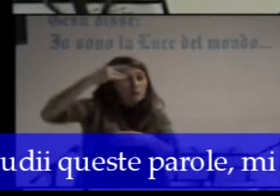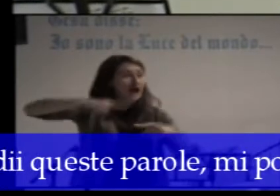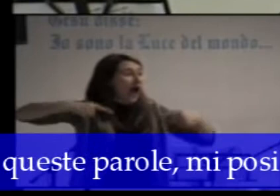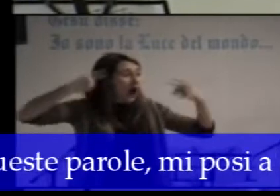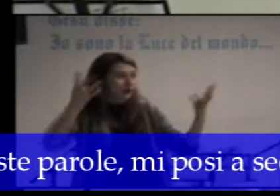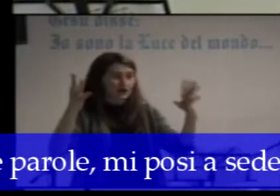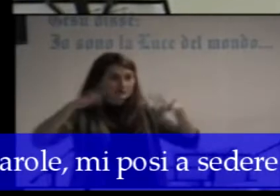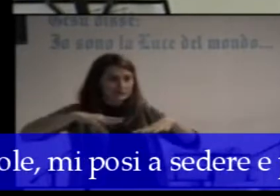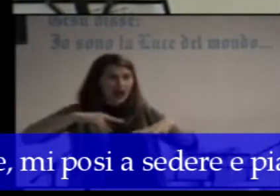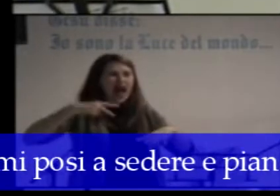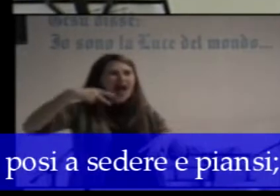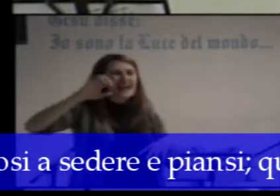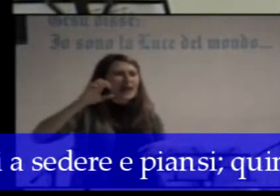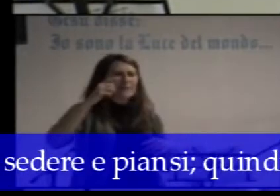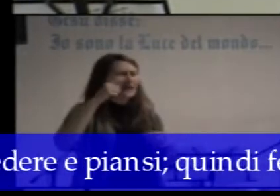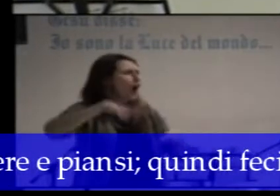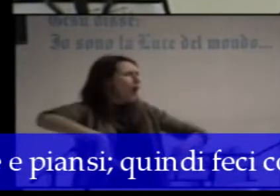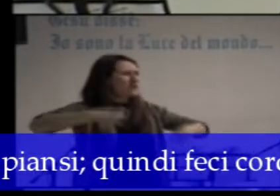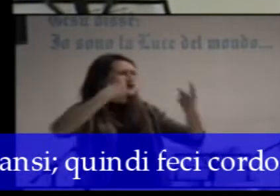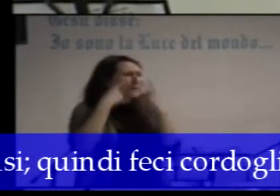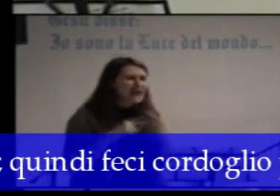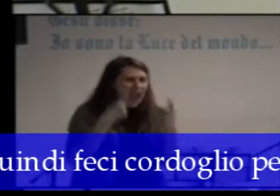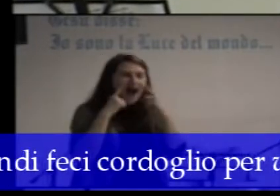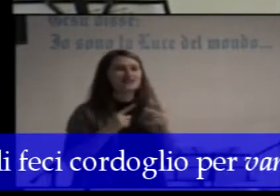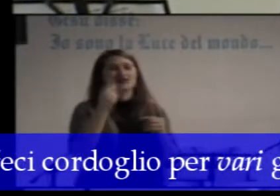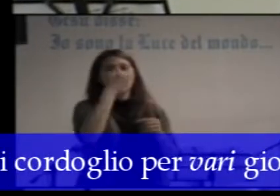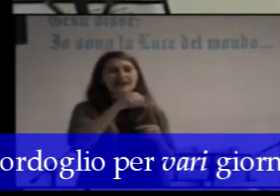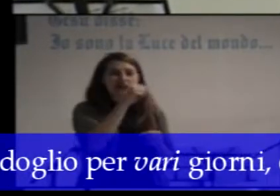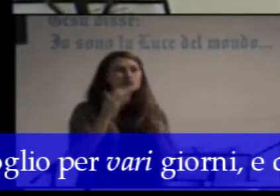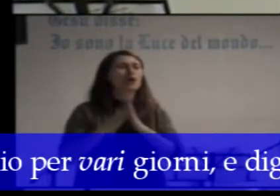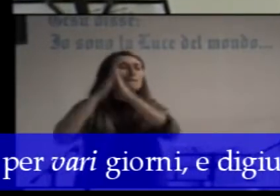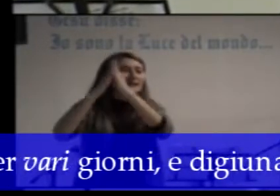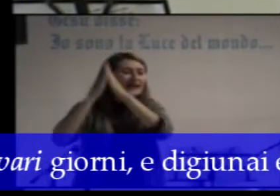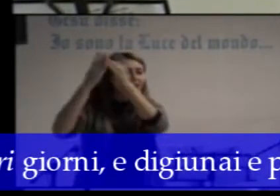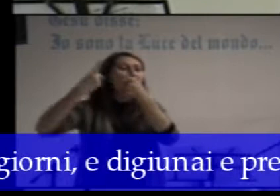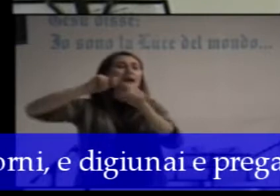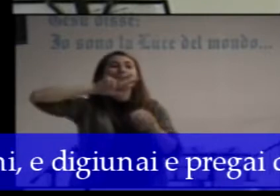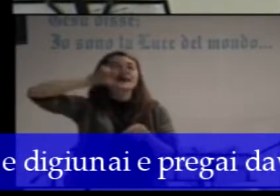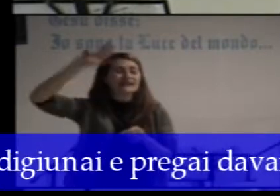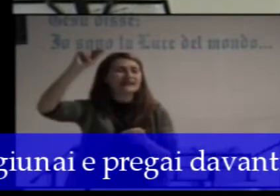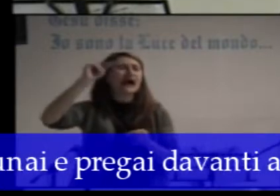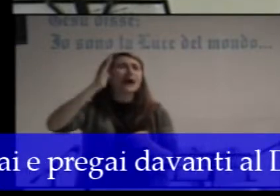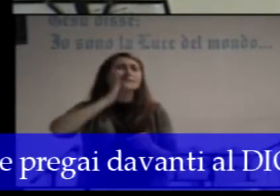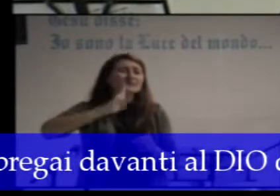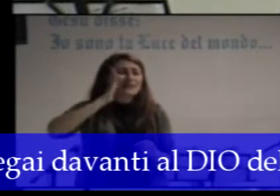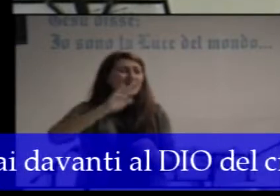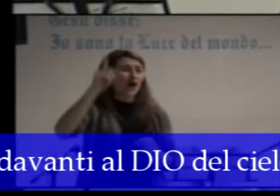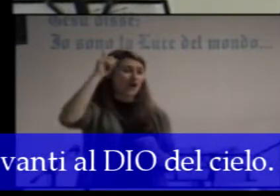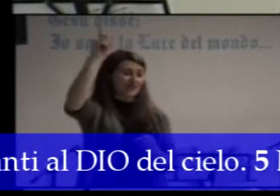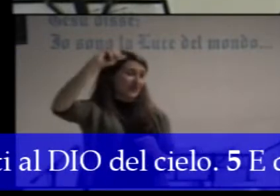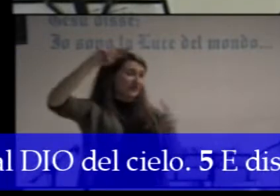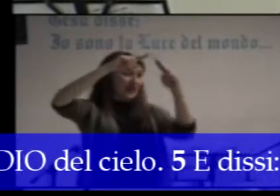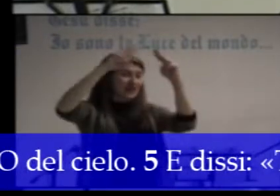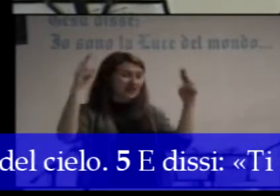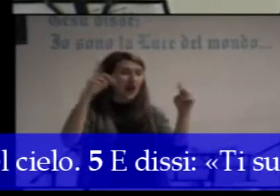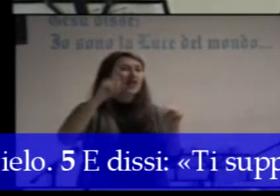cordoglio per vari giorni e digiunai e pregai davanti al Dio del cielo. E dissi: ti supplico, Eterno, Dio del cielo,